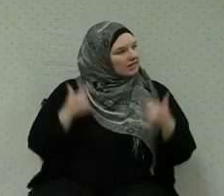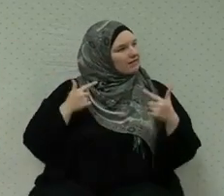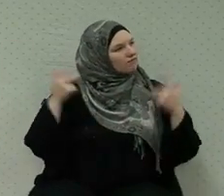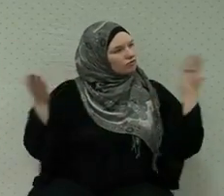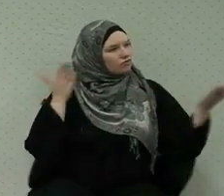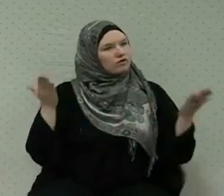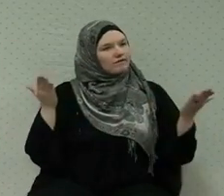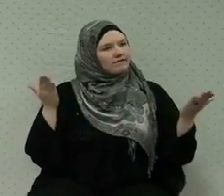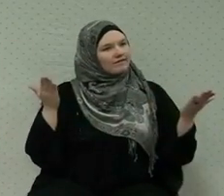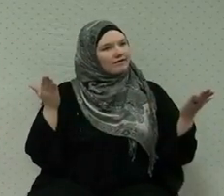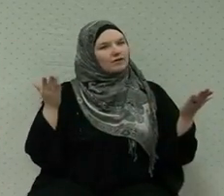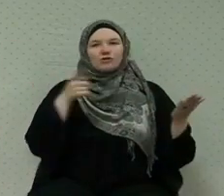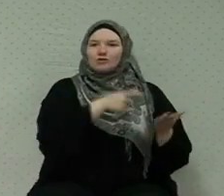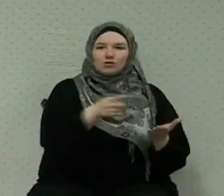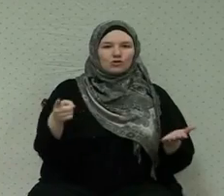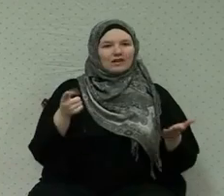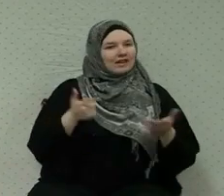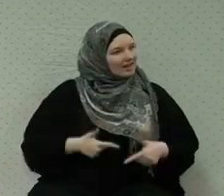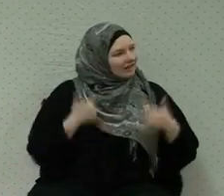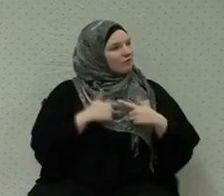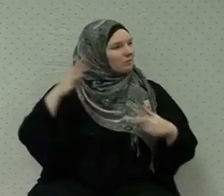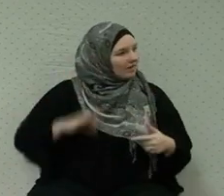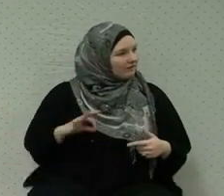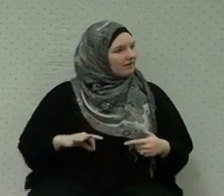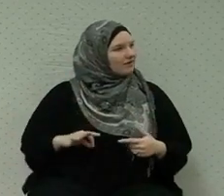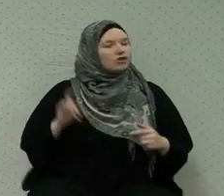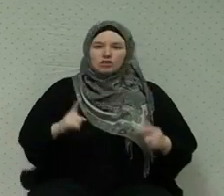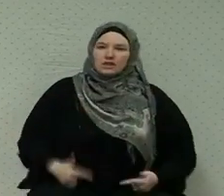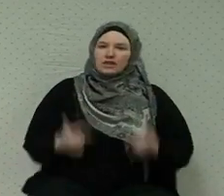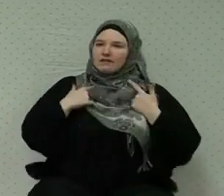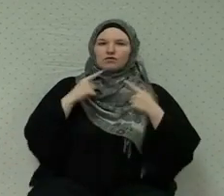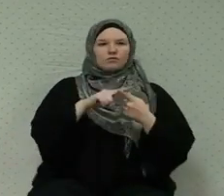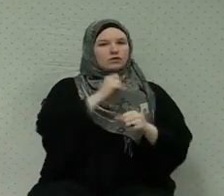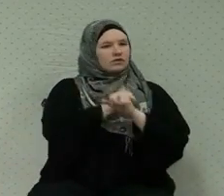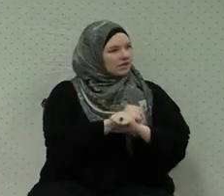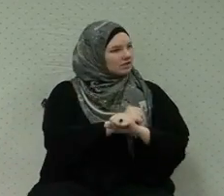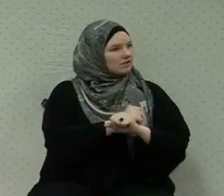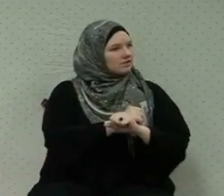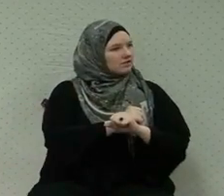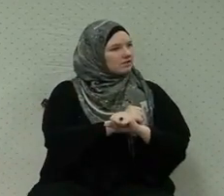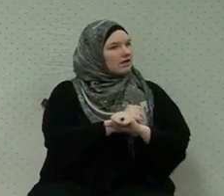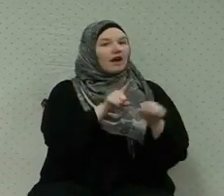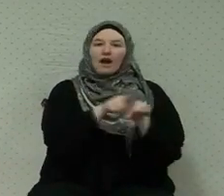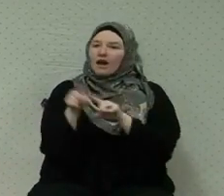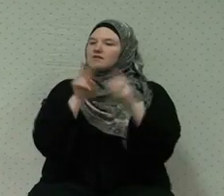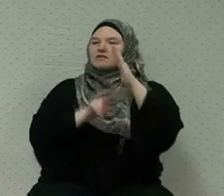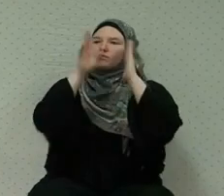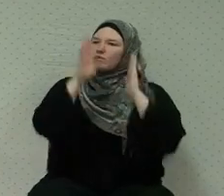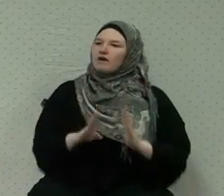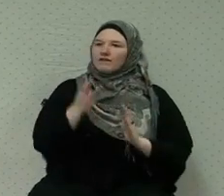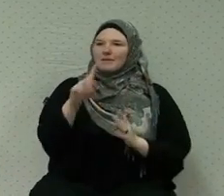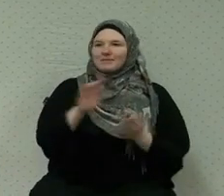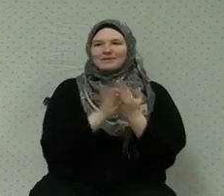serve. You should live to benefit. You should live to protect. As the Prophet ﷺ